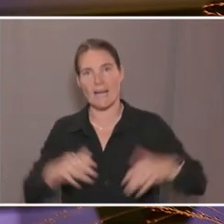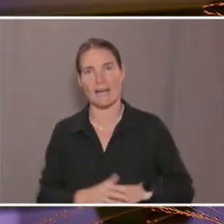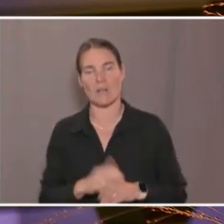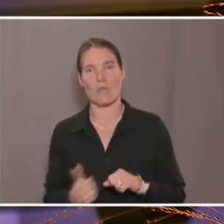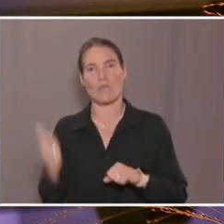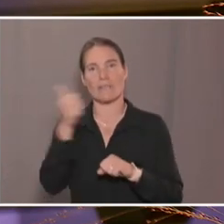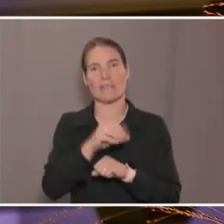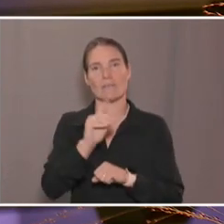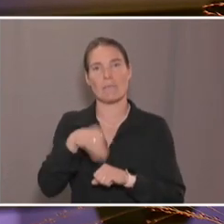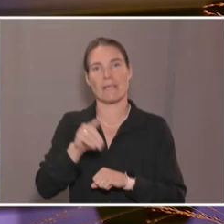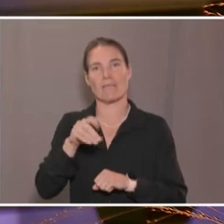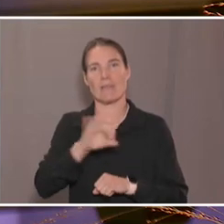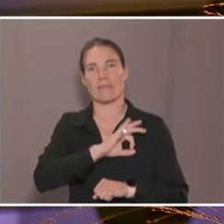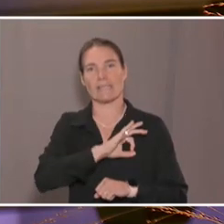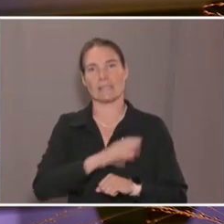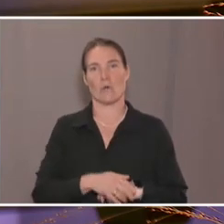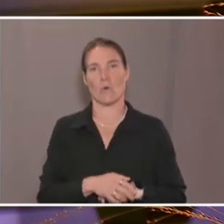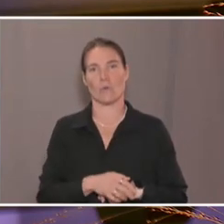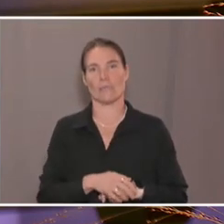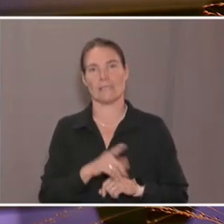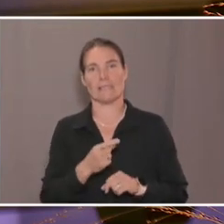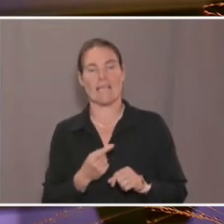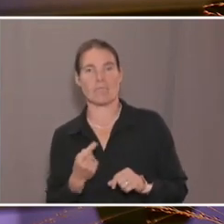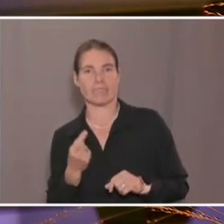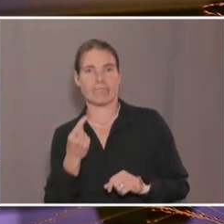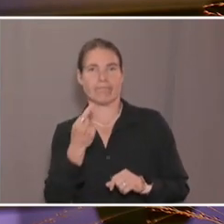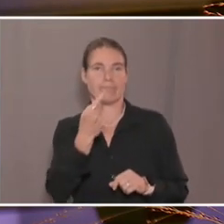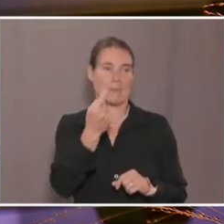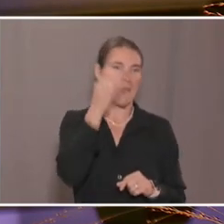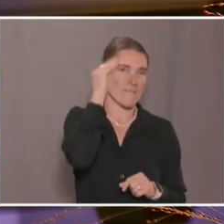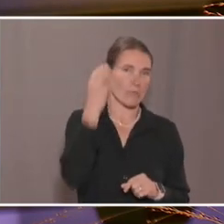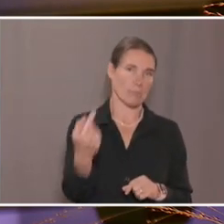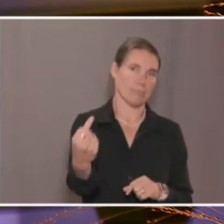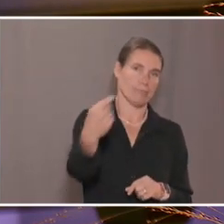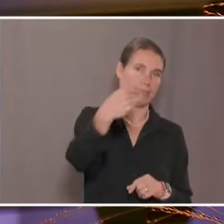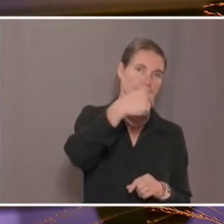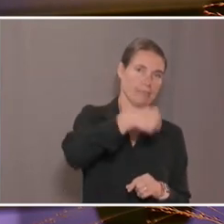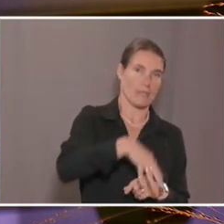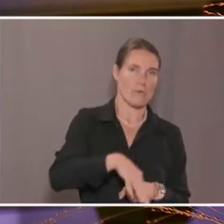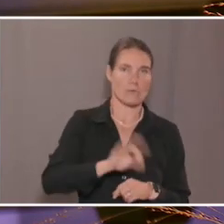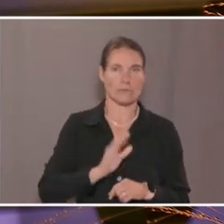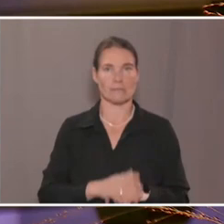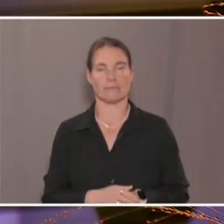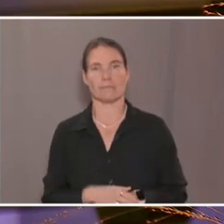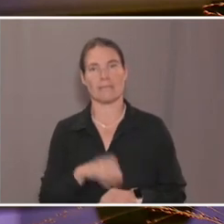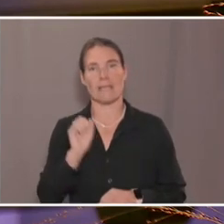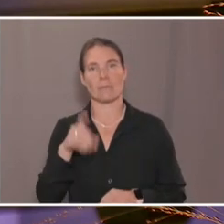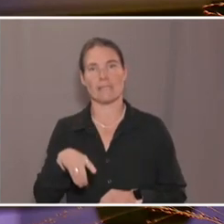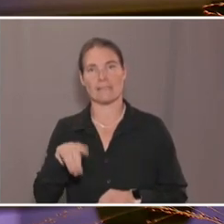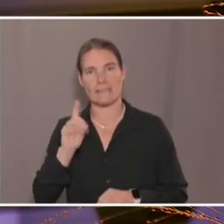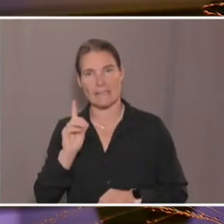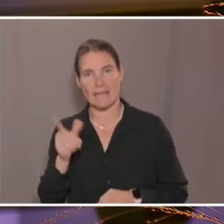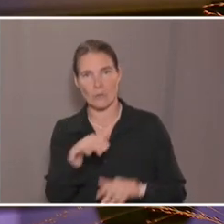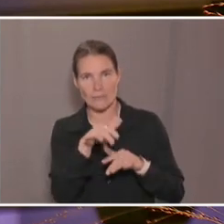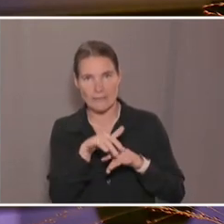der FDP-Fraktion, den längeren Weg doch zu uns gefunden hat. Von der SPD ist Heiner Dunkel anwesend,